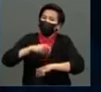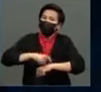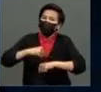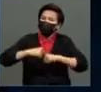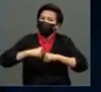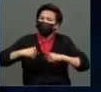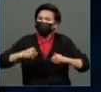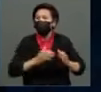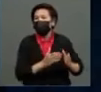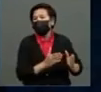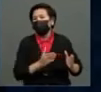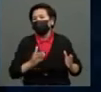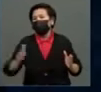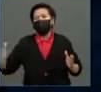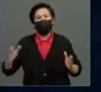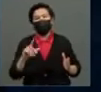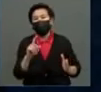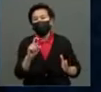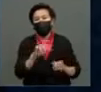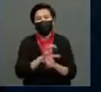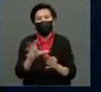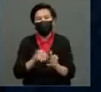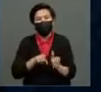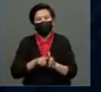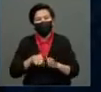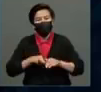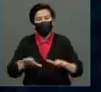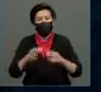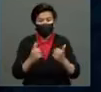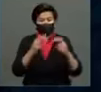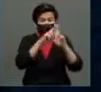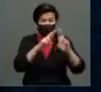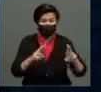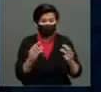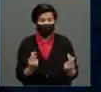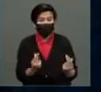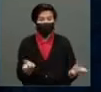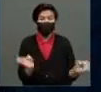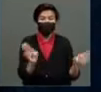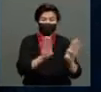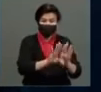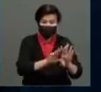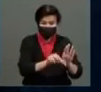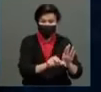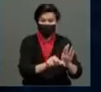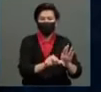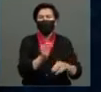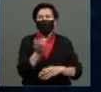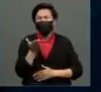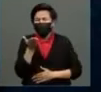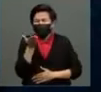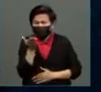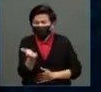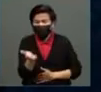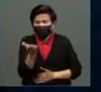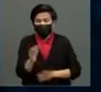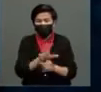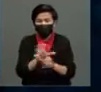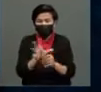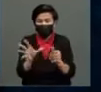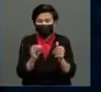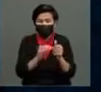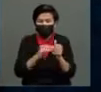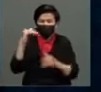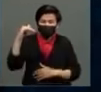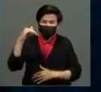อนนี้เราจัดการเรื่องของสถานบันเทิงปิดสถานบันเทิงไปแล้วยอดกำลังจะลงแล้วขออย่าได้มีปัจจัย